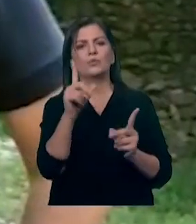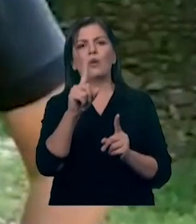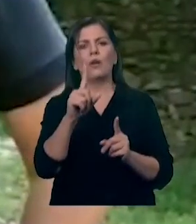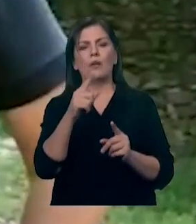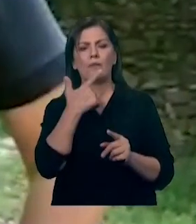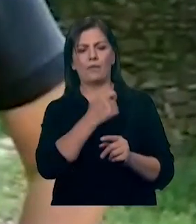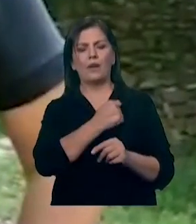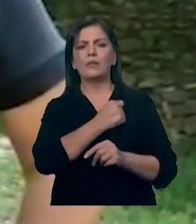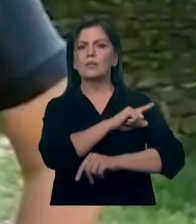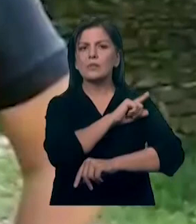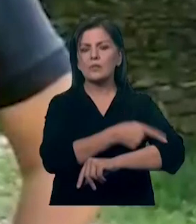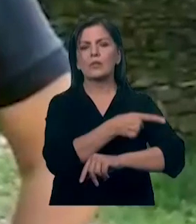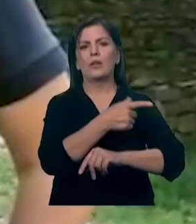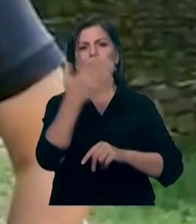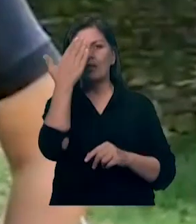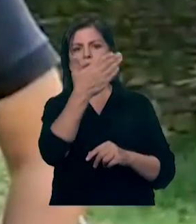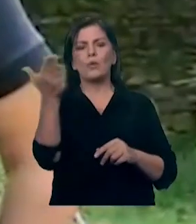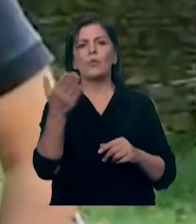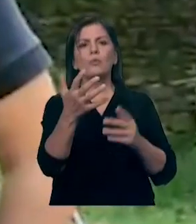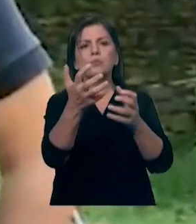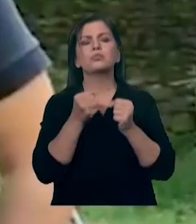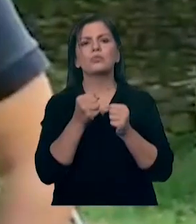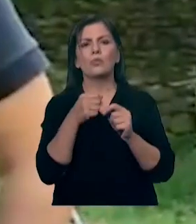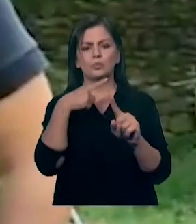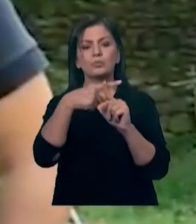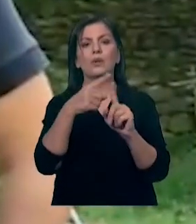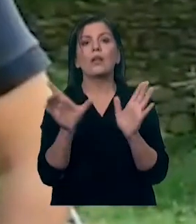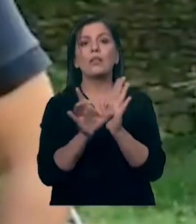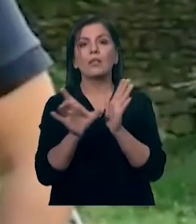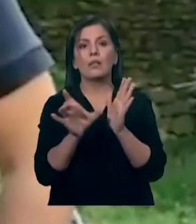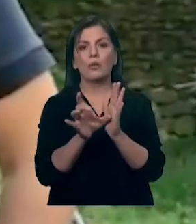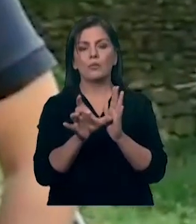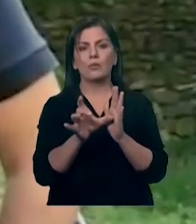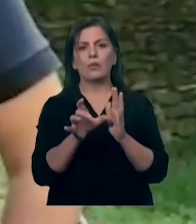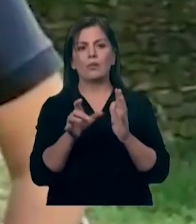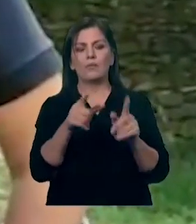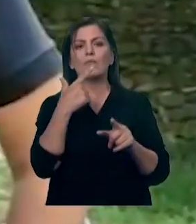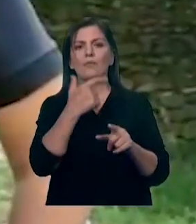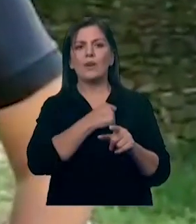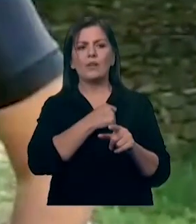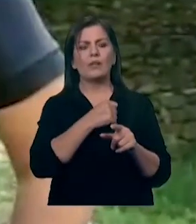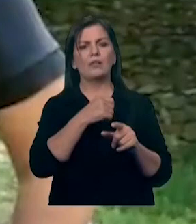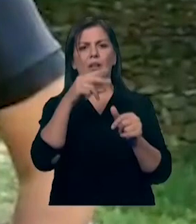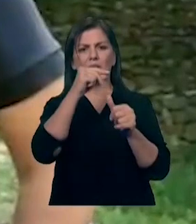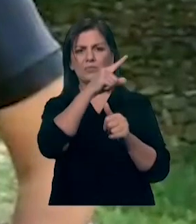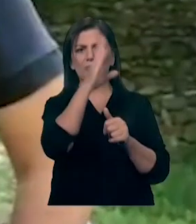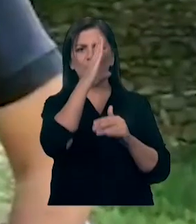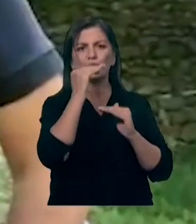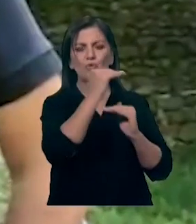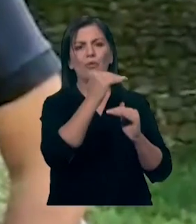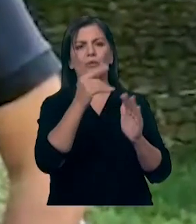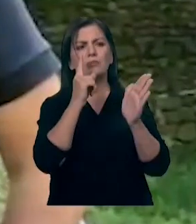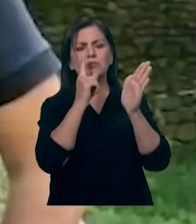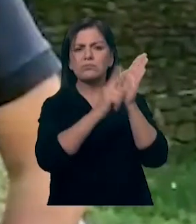bu enerjini aldığını göstərir və düşmən postları, məntəqələri, kazarmaları məhv edilir. İndi